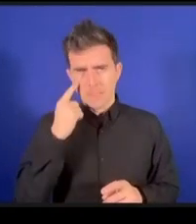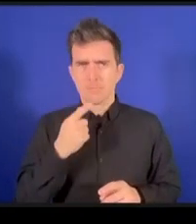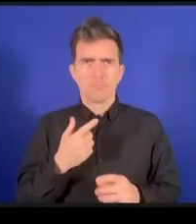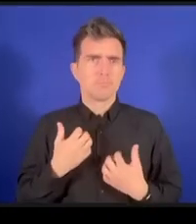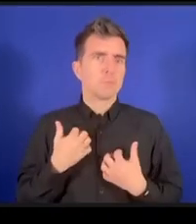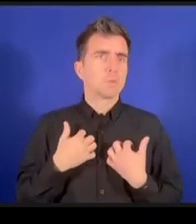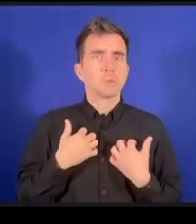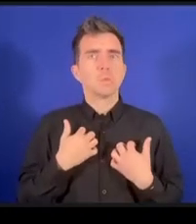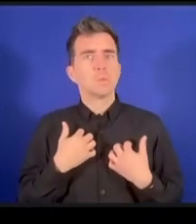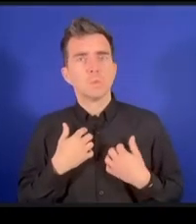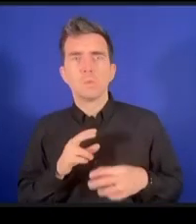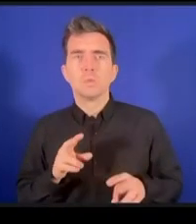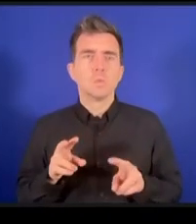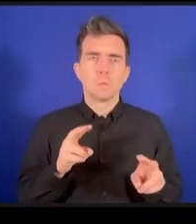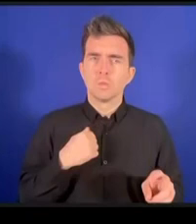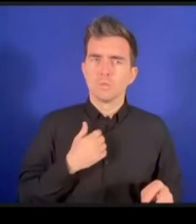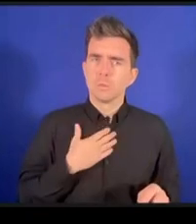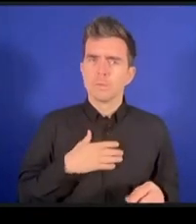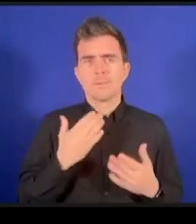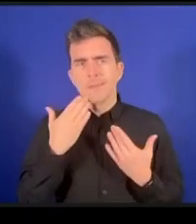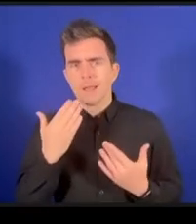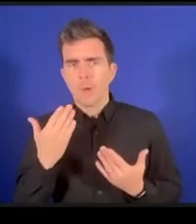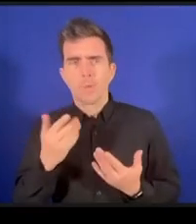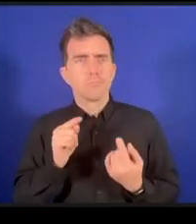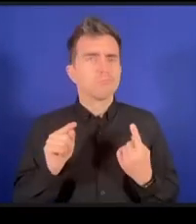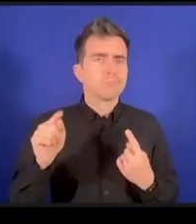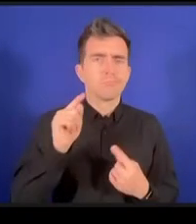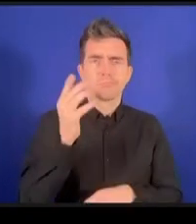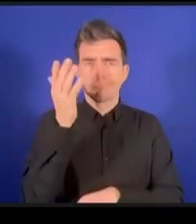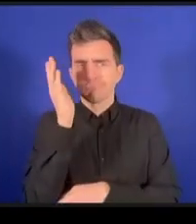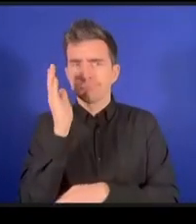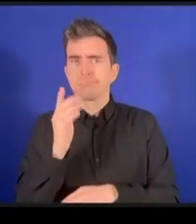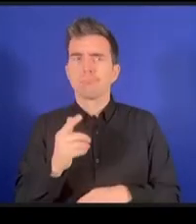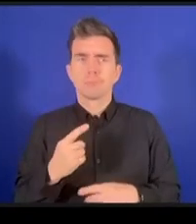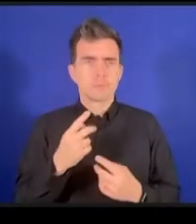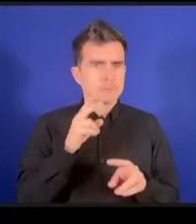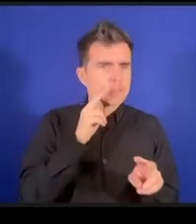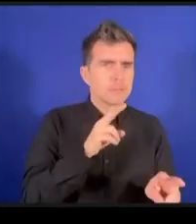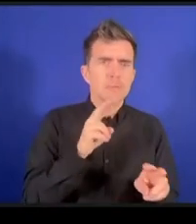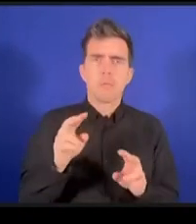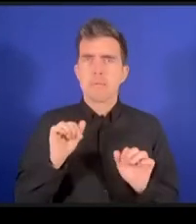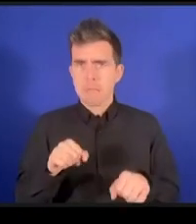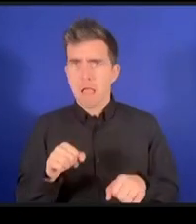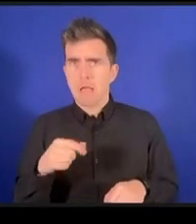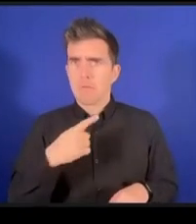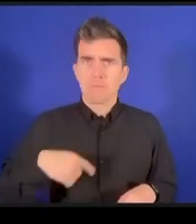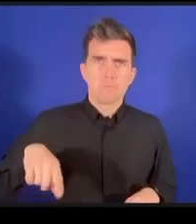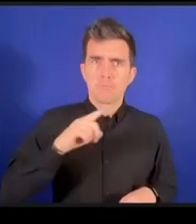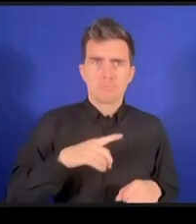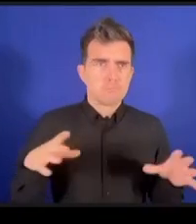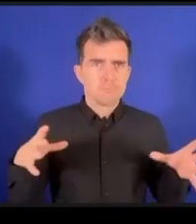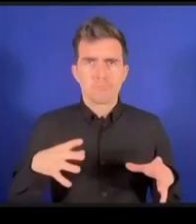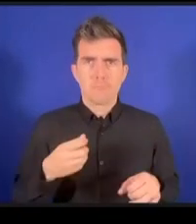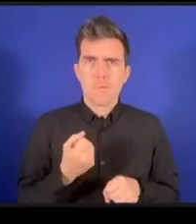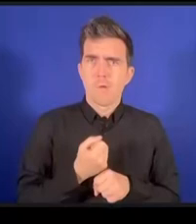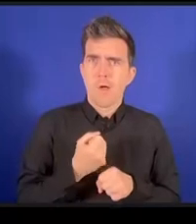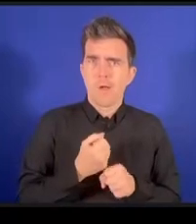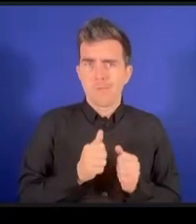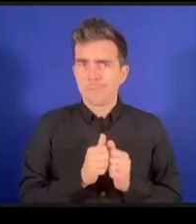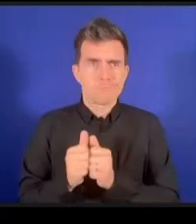динамических коалиций поскольку Это позволяет нам увидеть полную перспективу